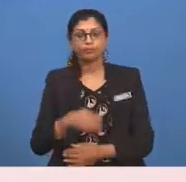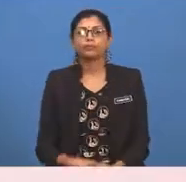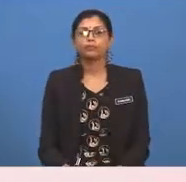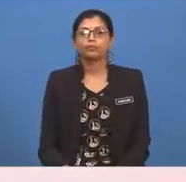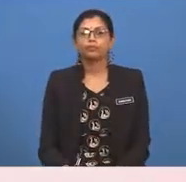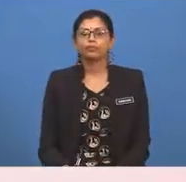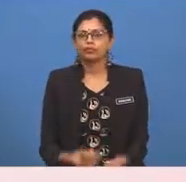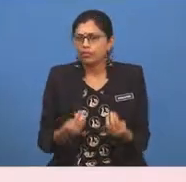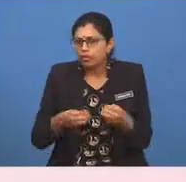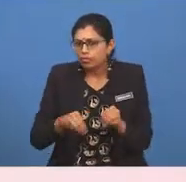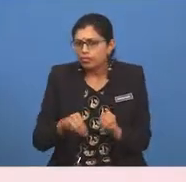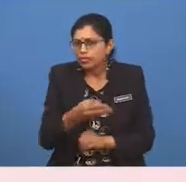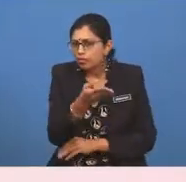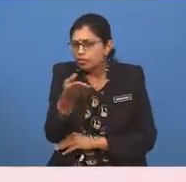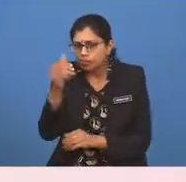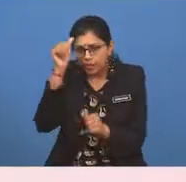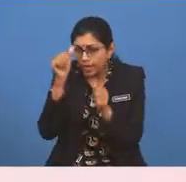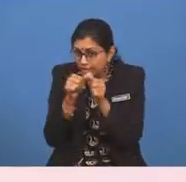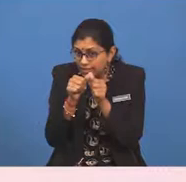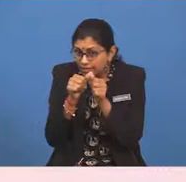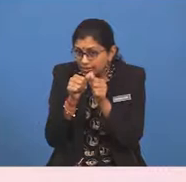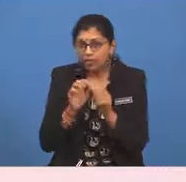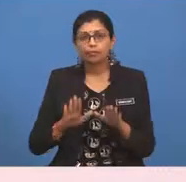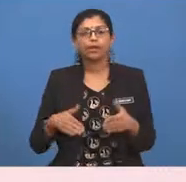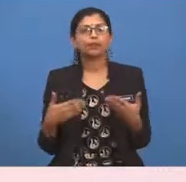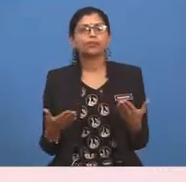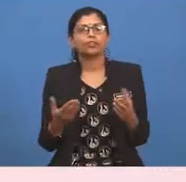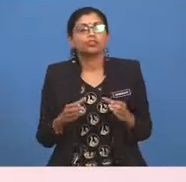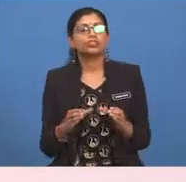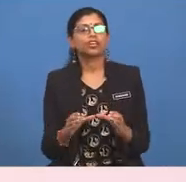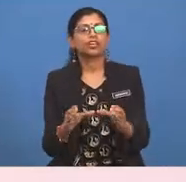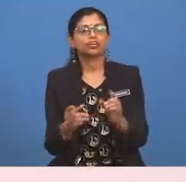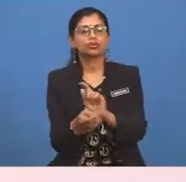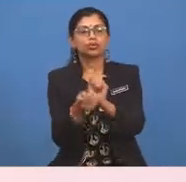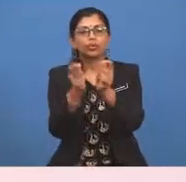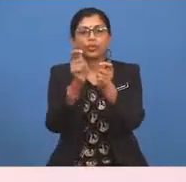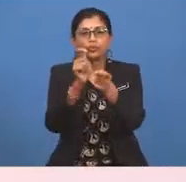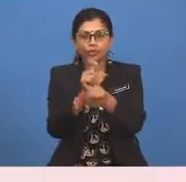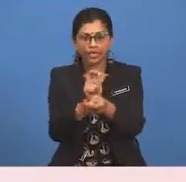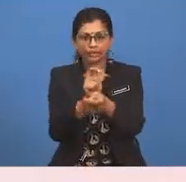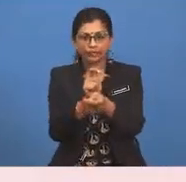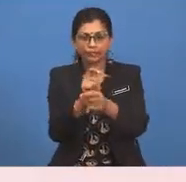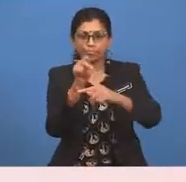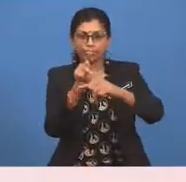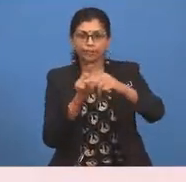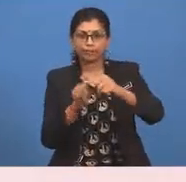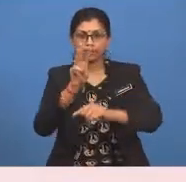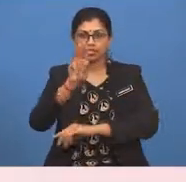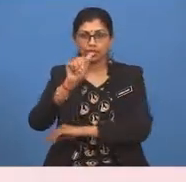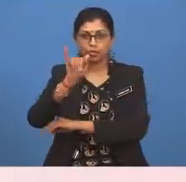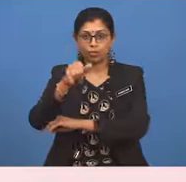Masihkah murid-murid ingat bagaimana cara untuk menukarkan pecahan